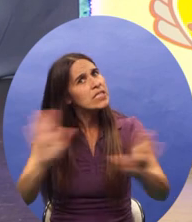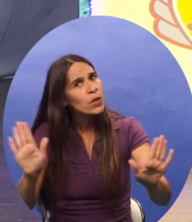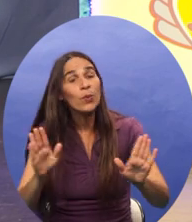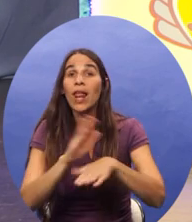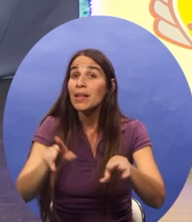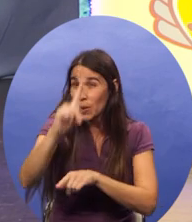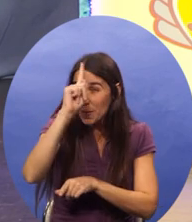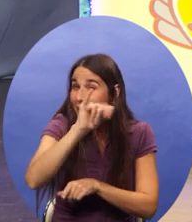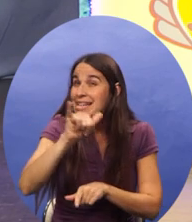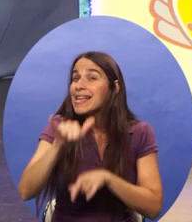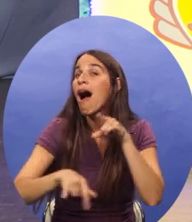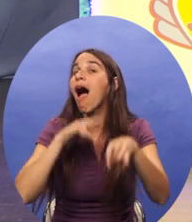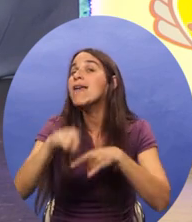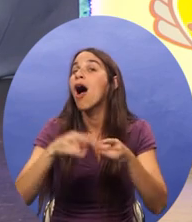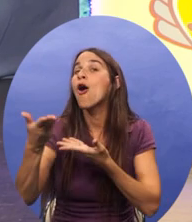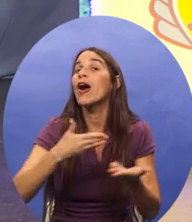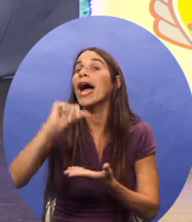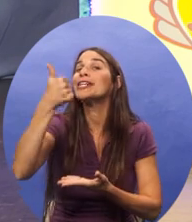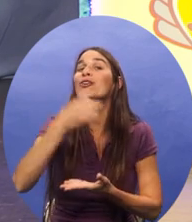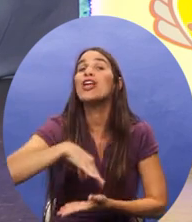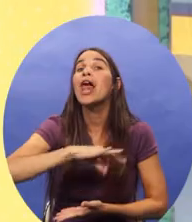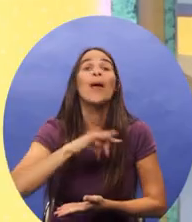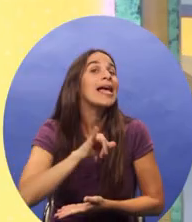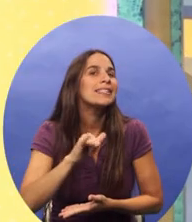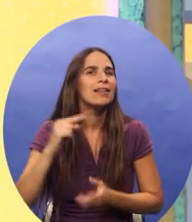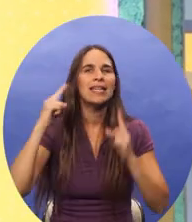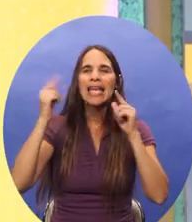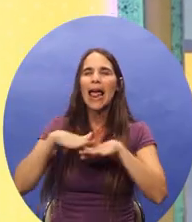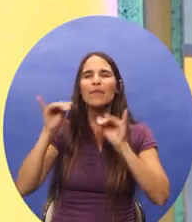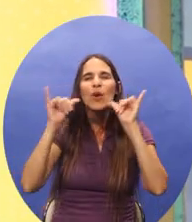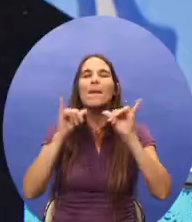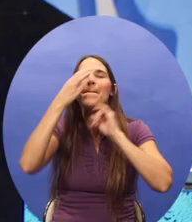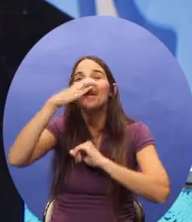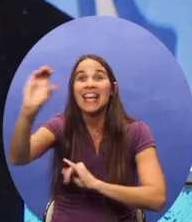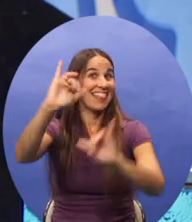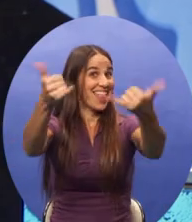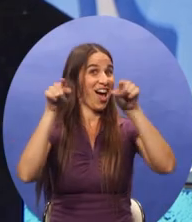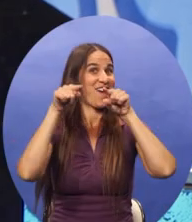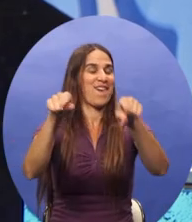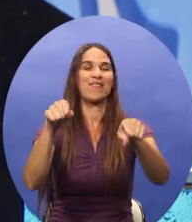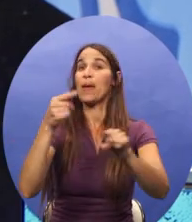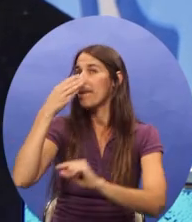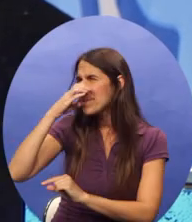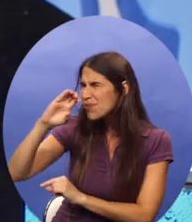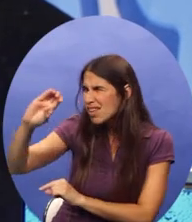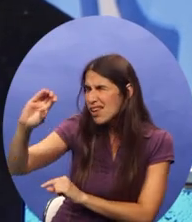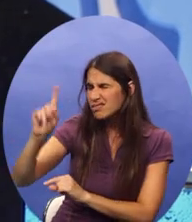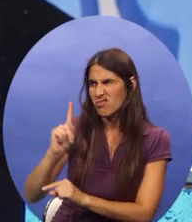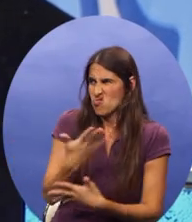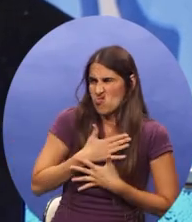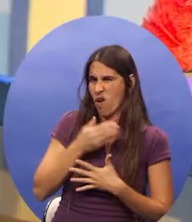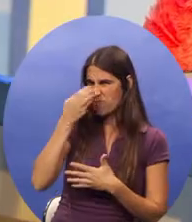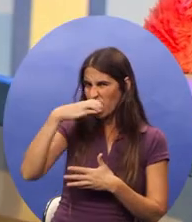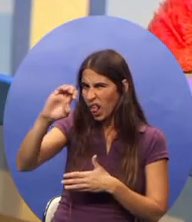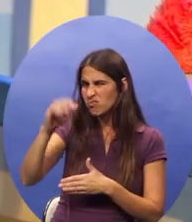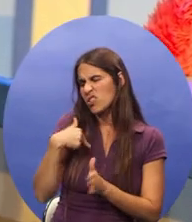איזו חיה הוא האורח הראשון שלנו? איזו? נכון מאוד! פיל! אני בכלל לא אוהב פילים, אני